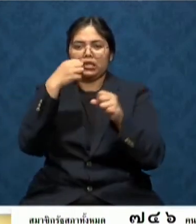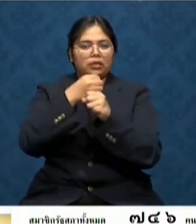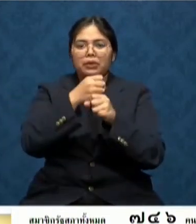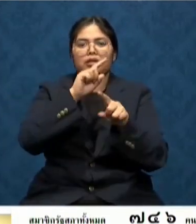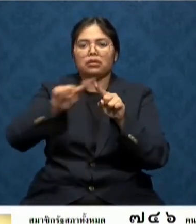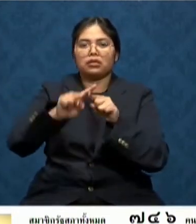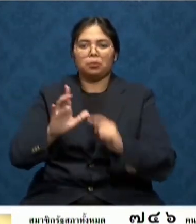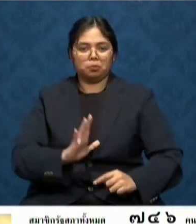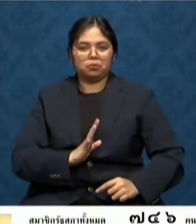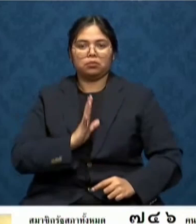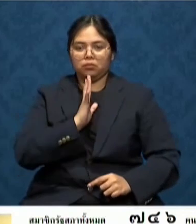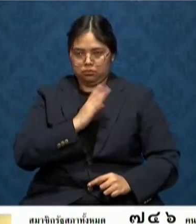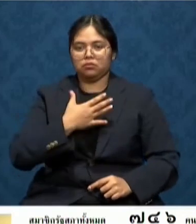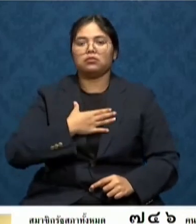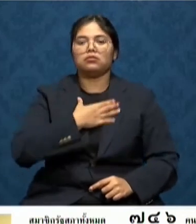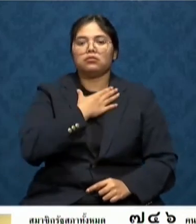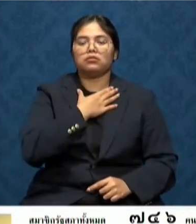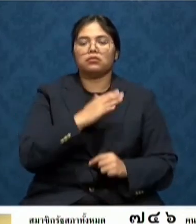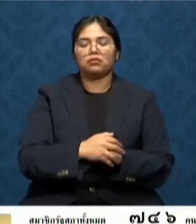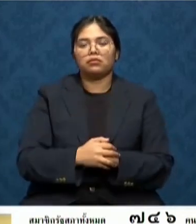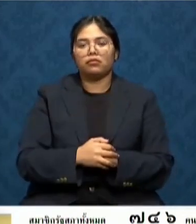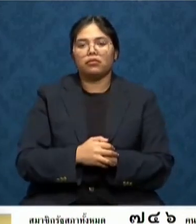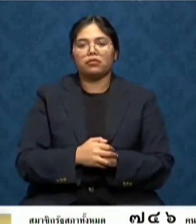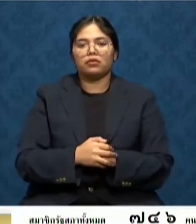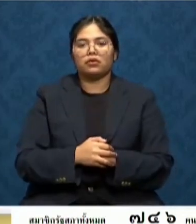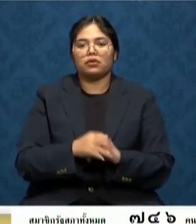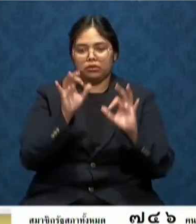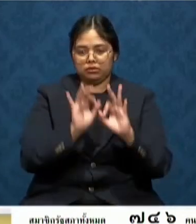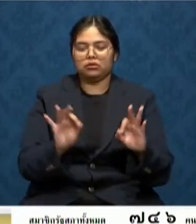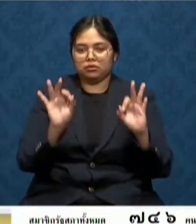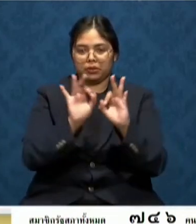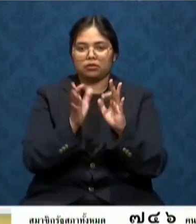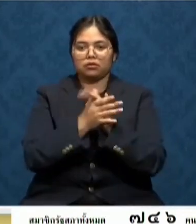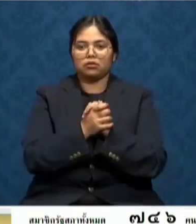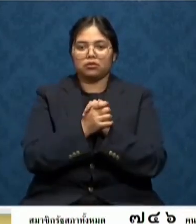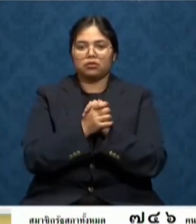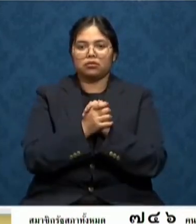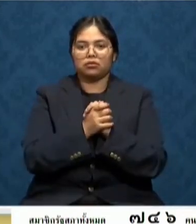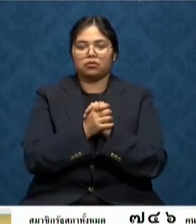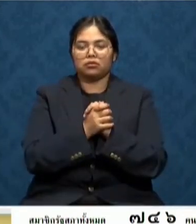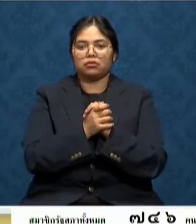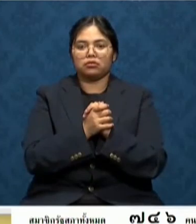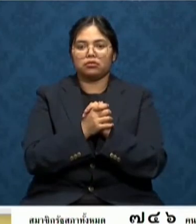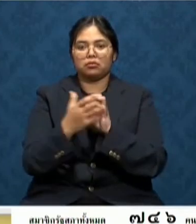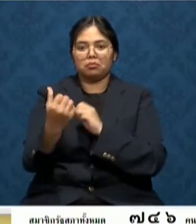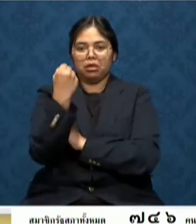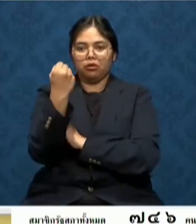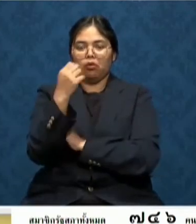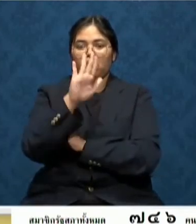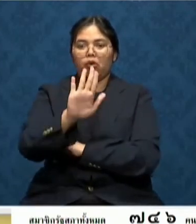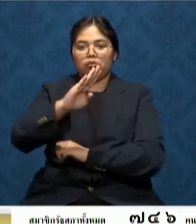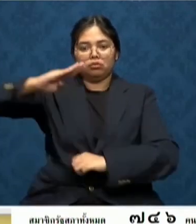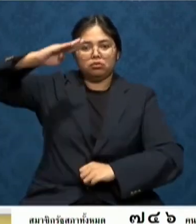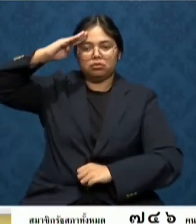ดยทำลงว้ายซึ่งความมนคงของสถาบนทหาร